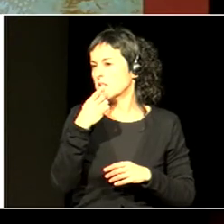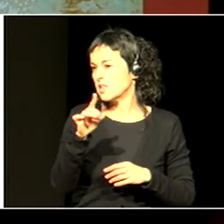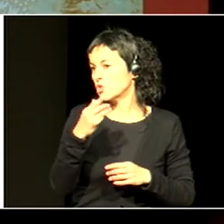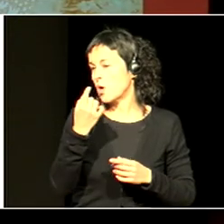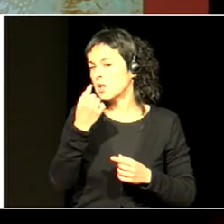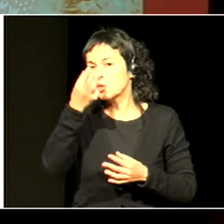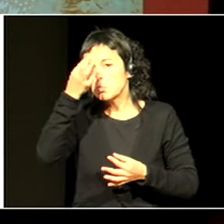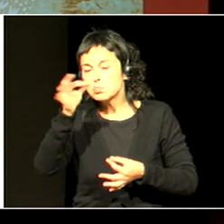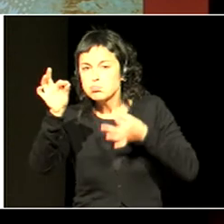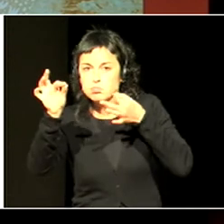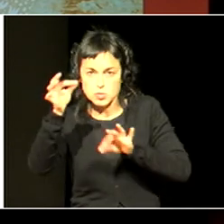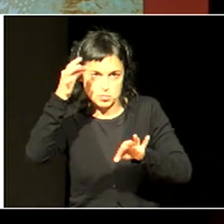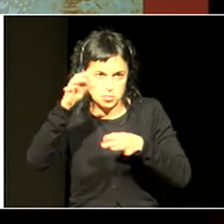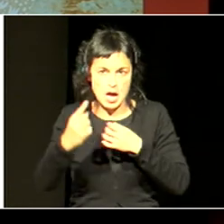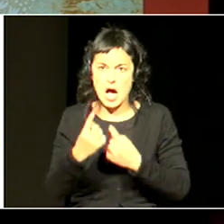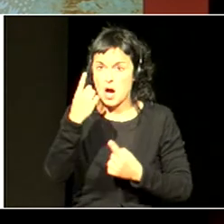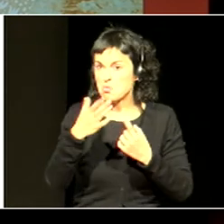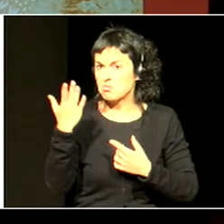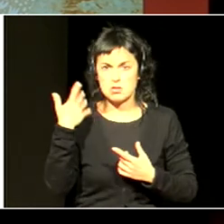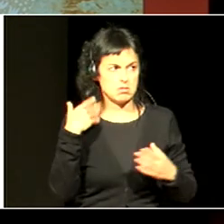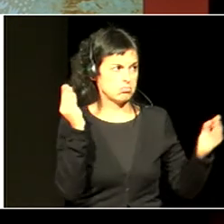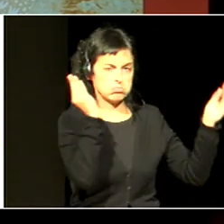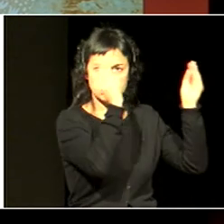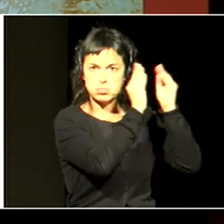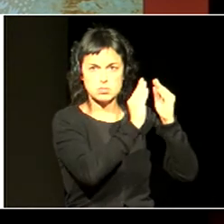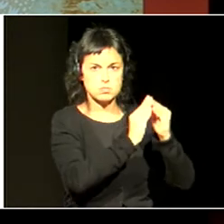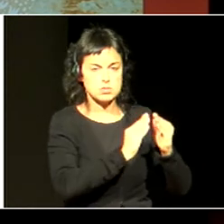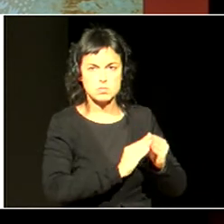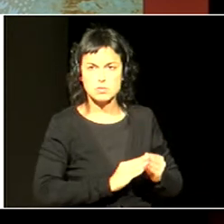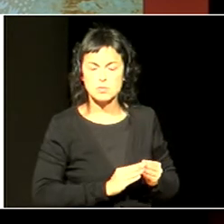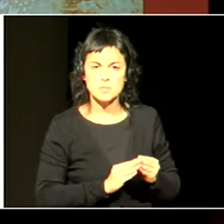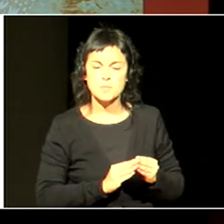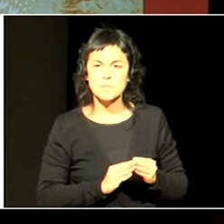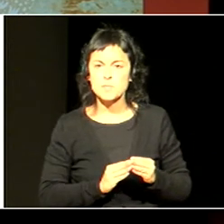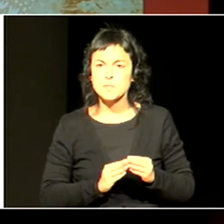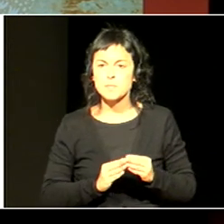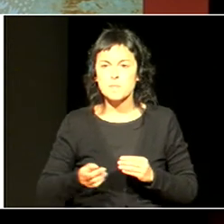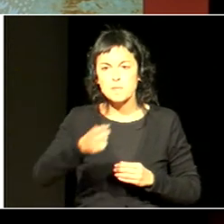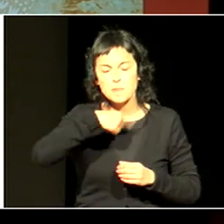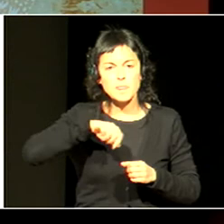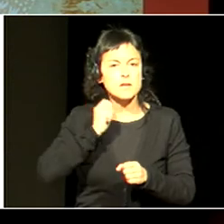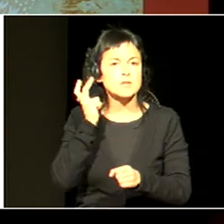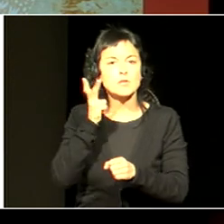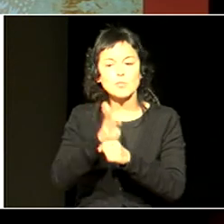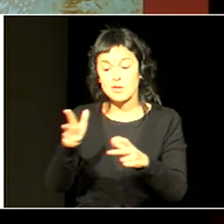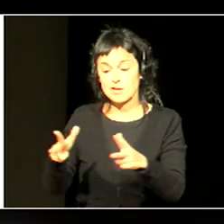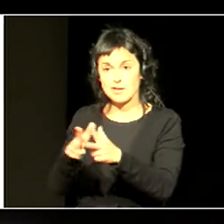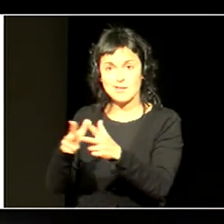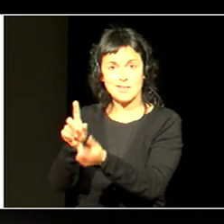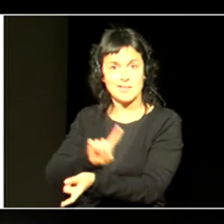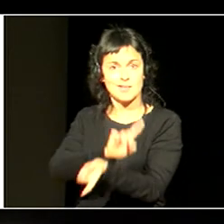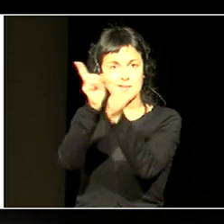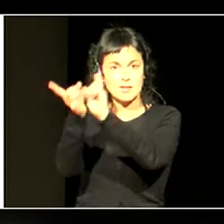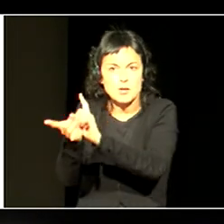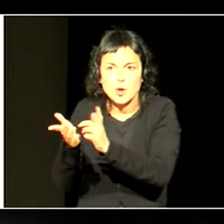pintzelada batzuk, eta ni horregaz guztiz ados nago, ez da? Gure erronka dela gizarti aldatzia, gure